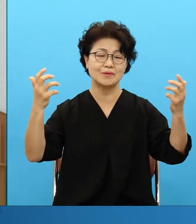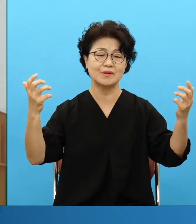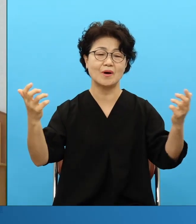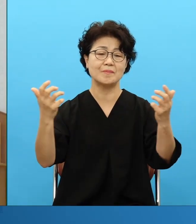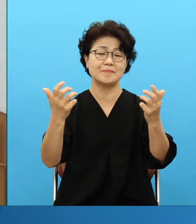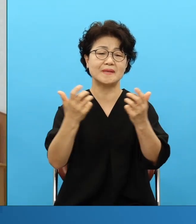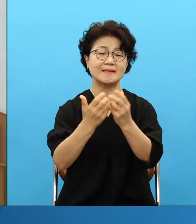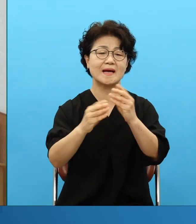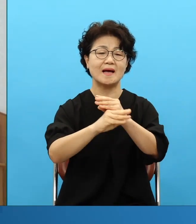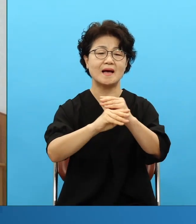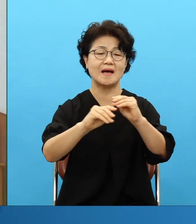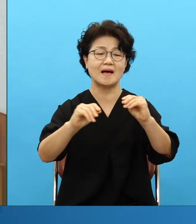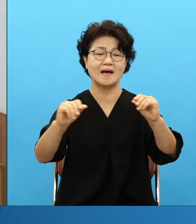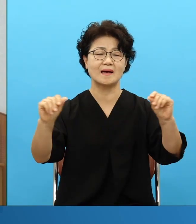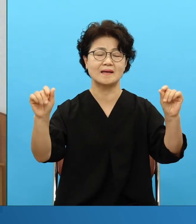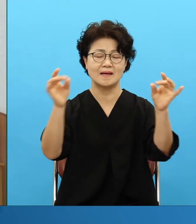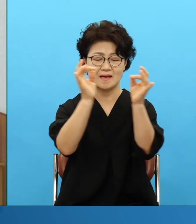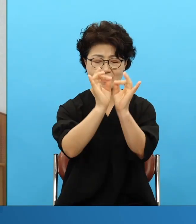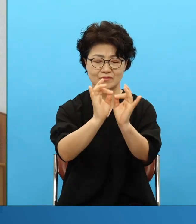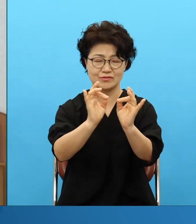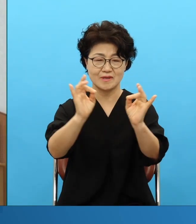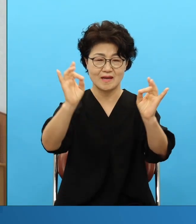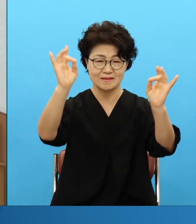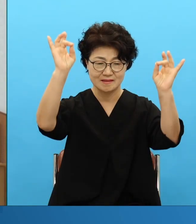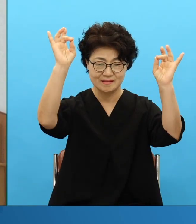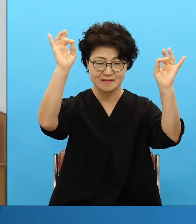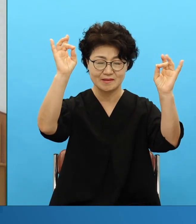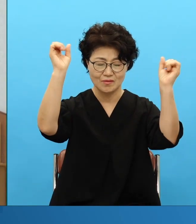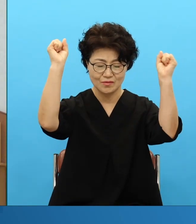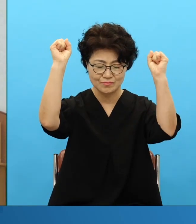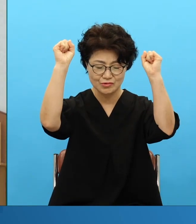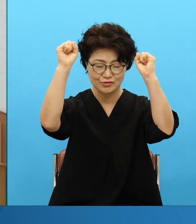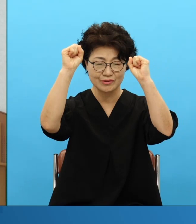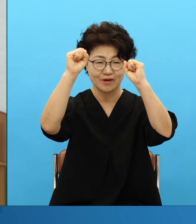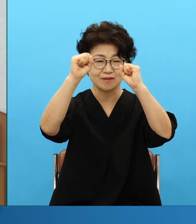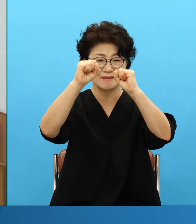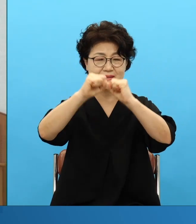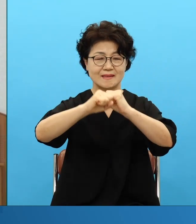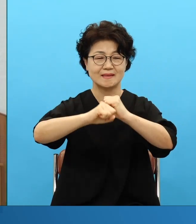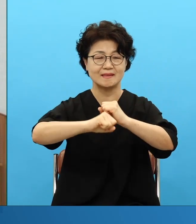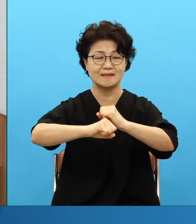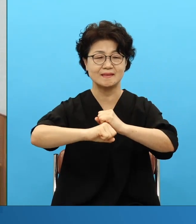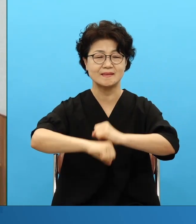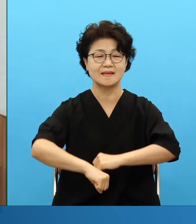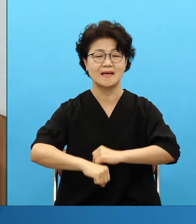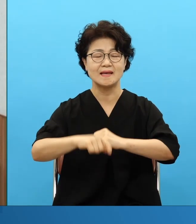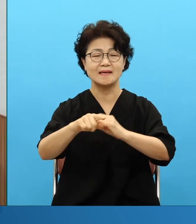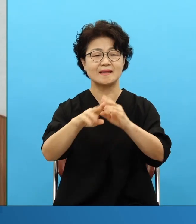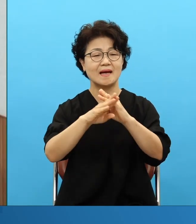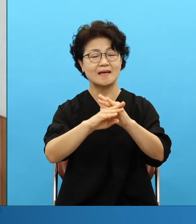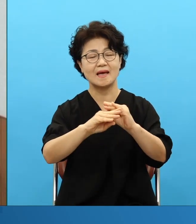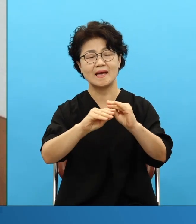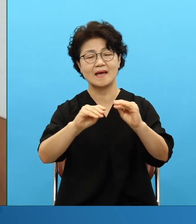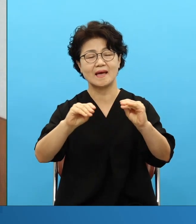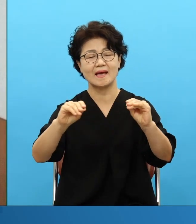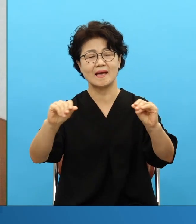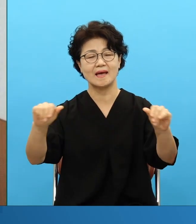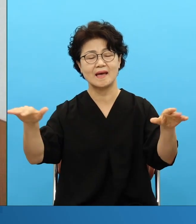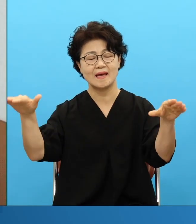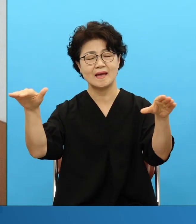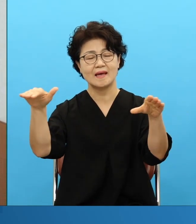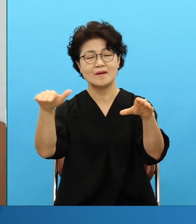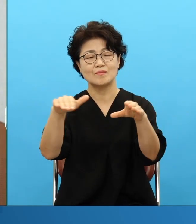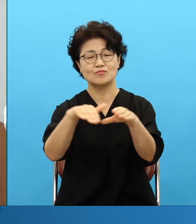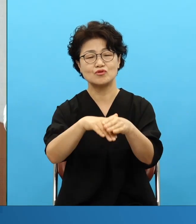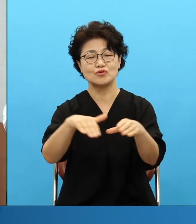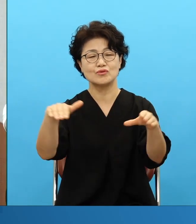흑암으로 덮인 땅 우상으로 무너진 이